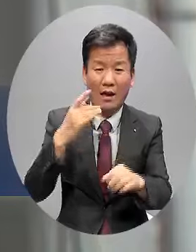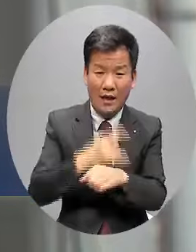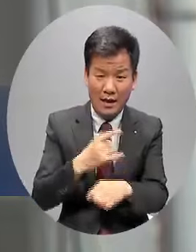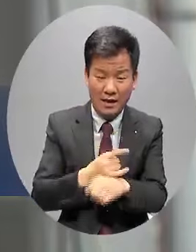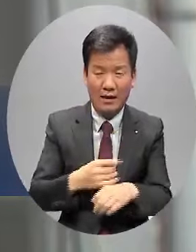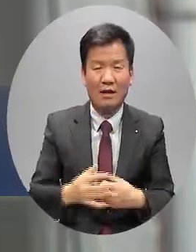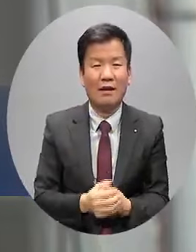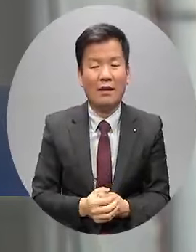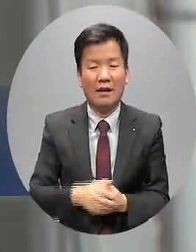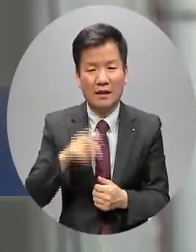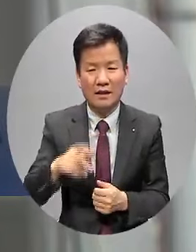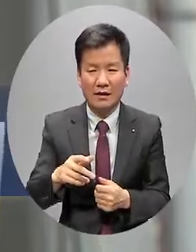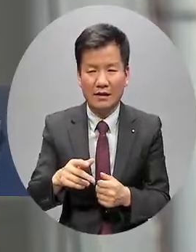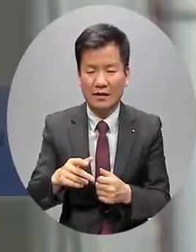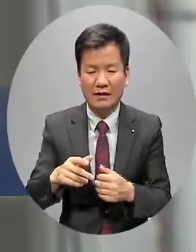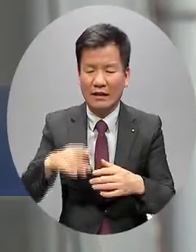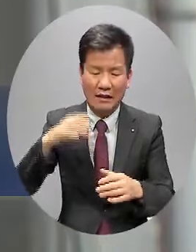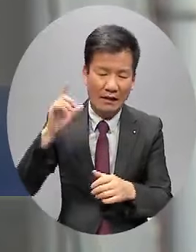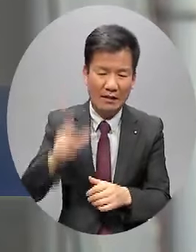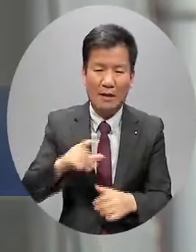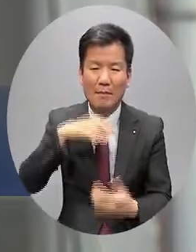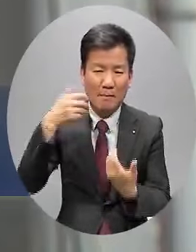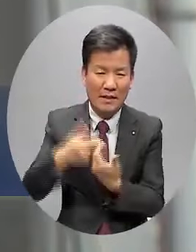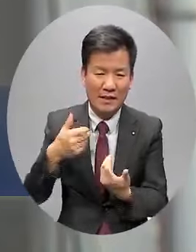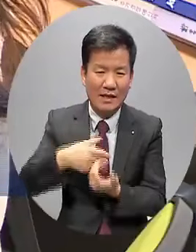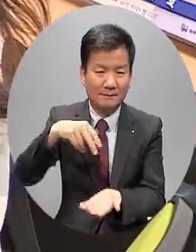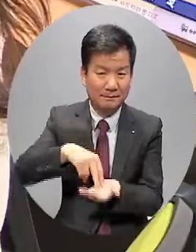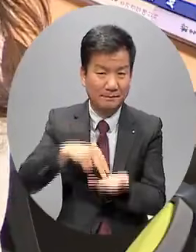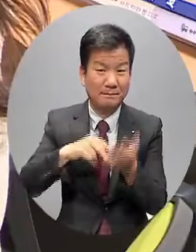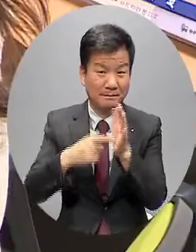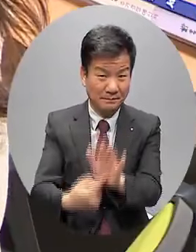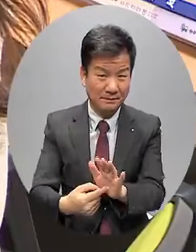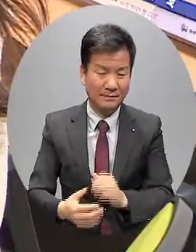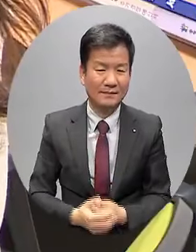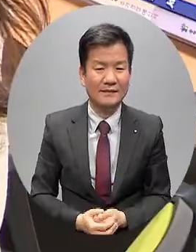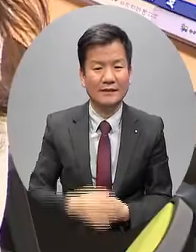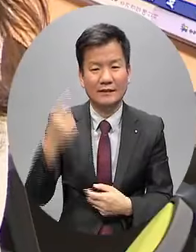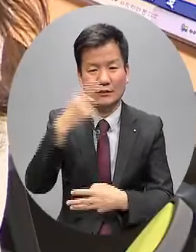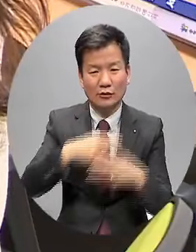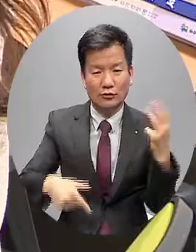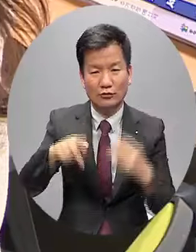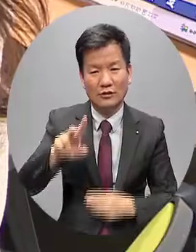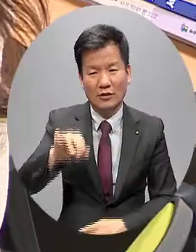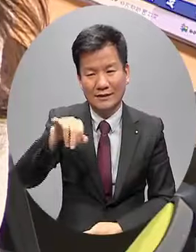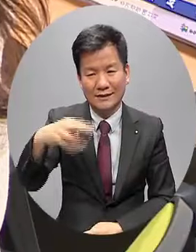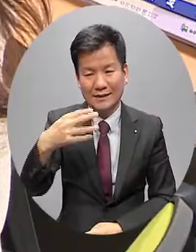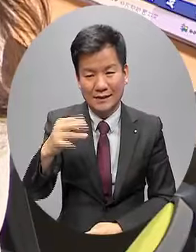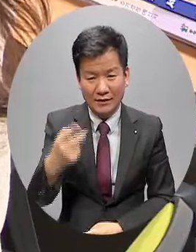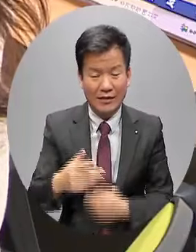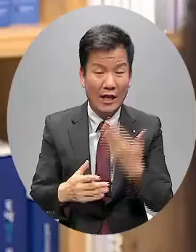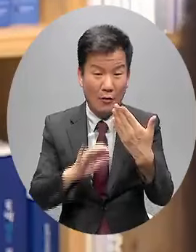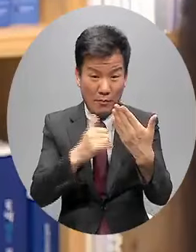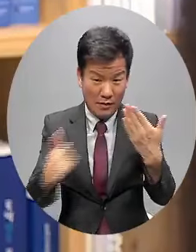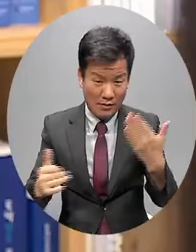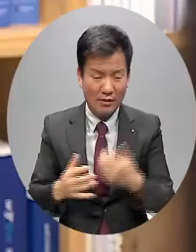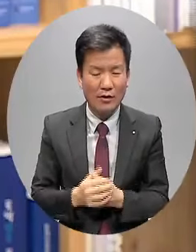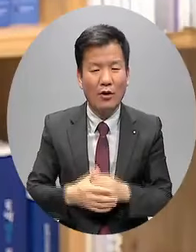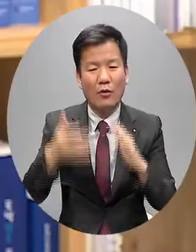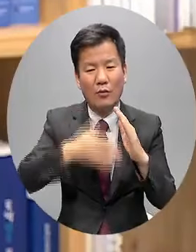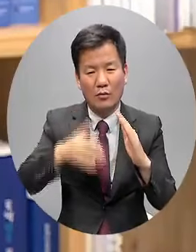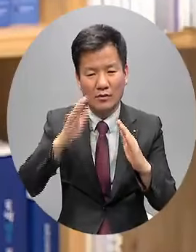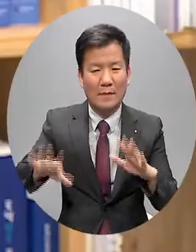나서는 이들을 아주 강력하게 합니다 경실 전임원 아명은